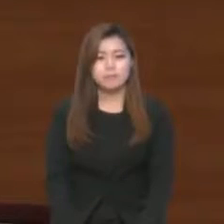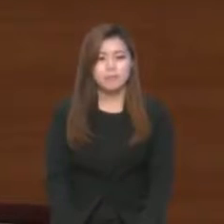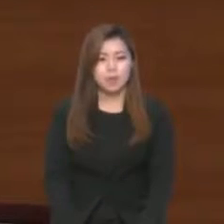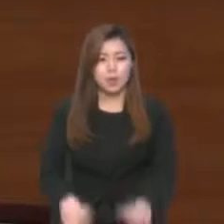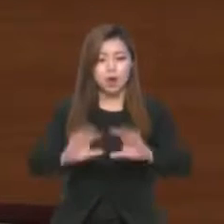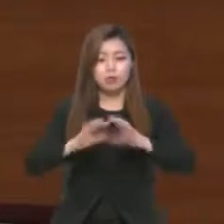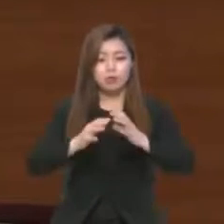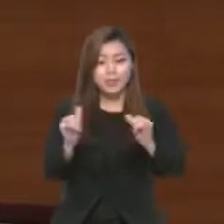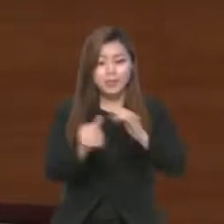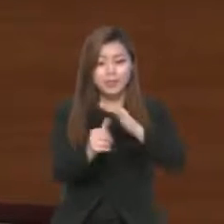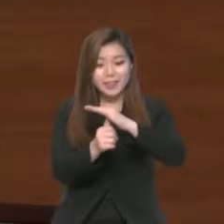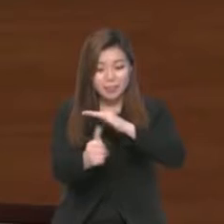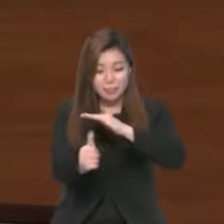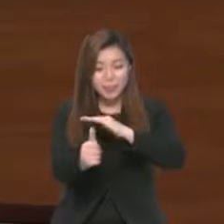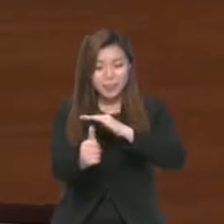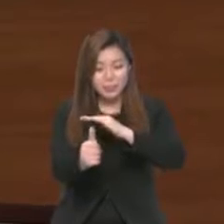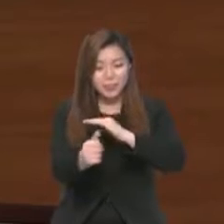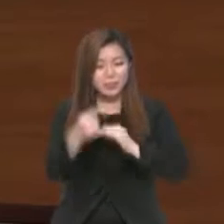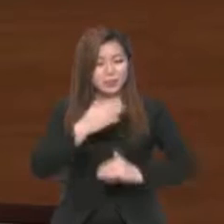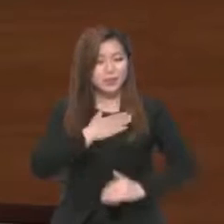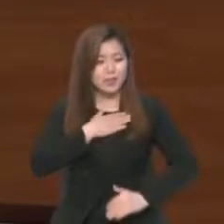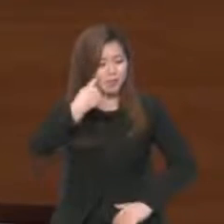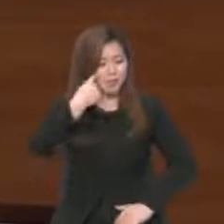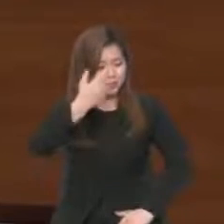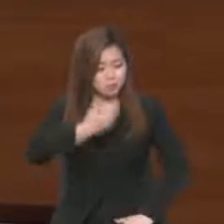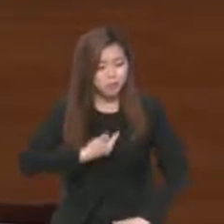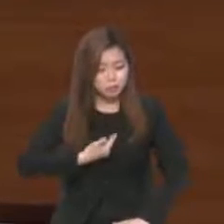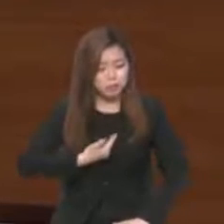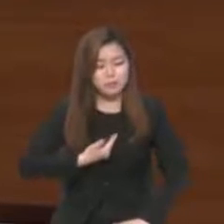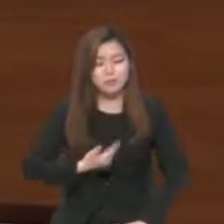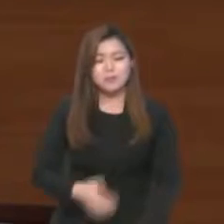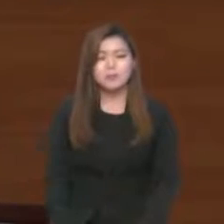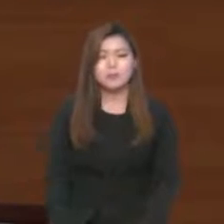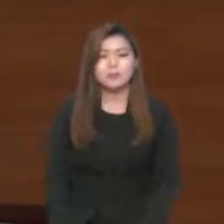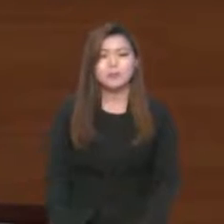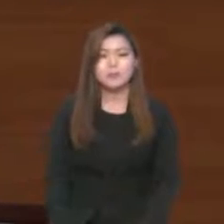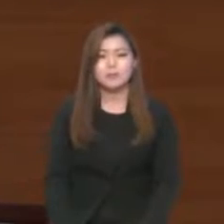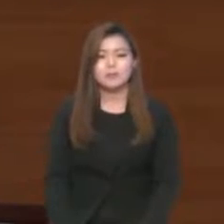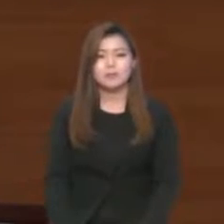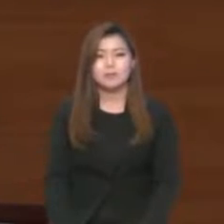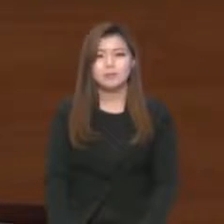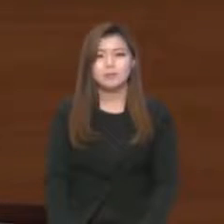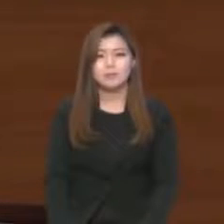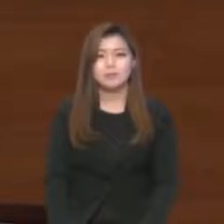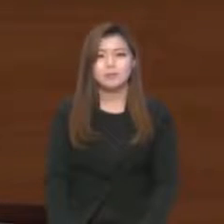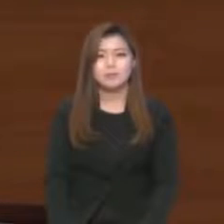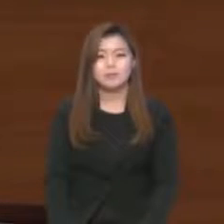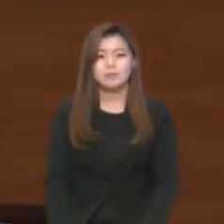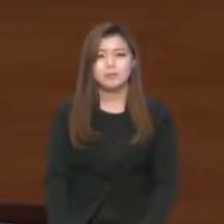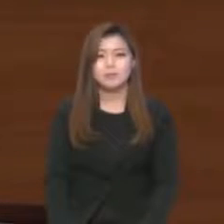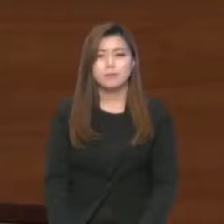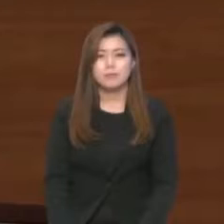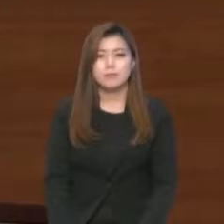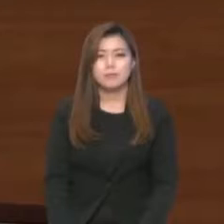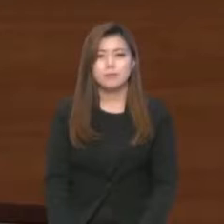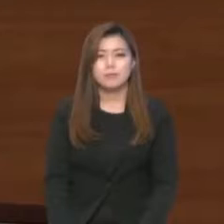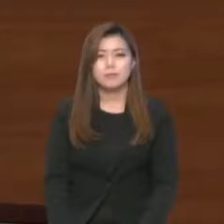국민을 대변해서 질문을 하시는 거고요. 저도 그렇게 이해를 합니다. 그러나 이제 그